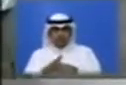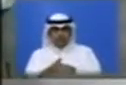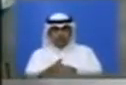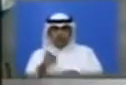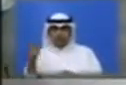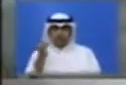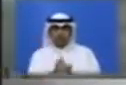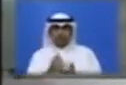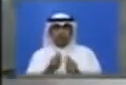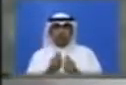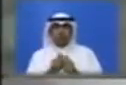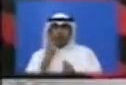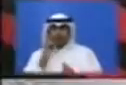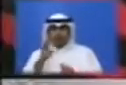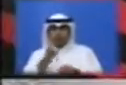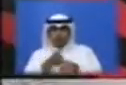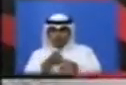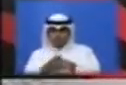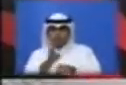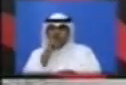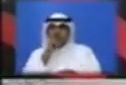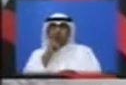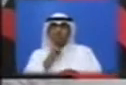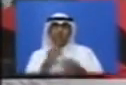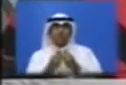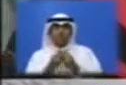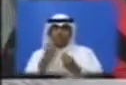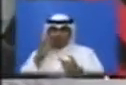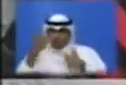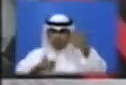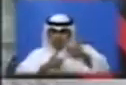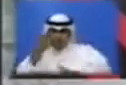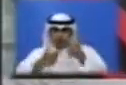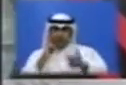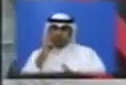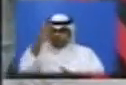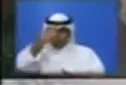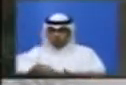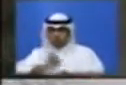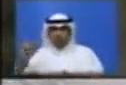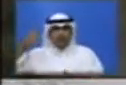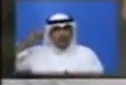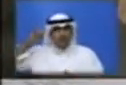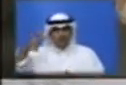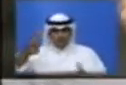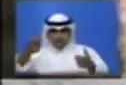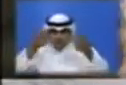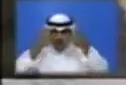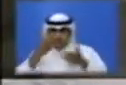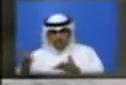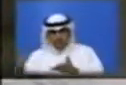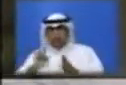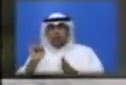المركزيه يضمن للمضحي الحصول على اضحيه سليمه خاليه من الامراض التي قد تنتشر ما بين